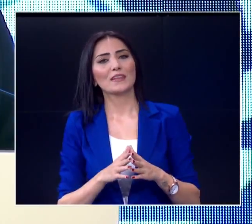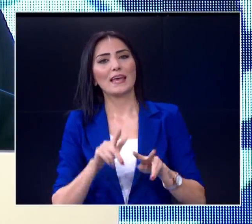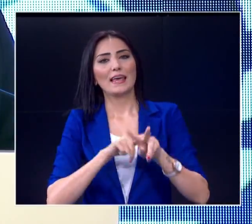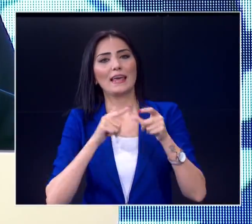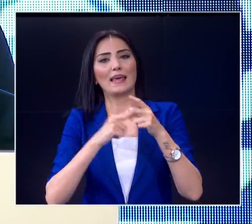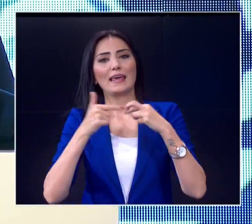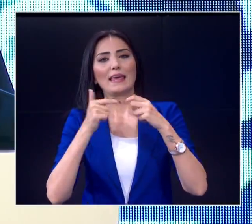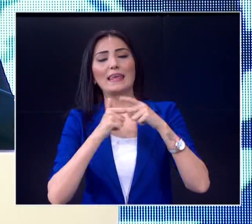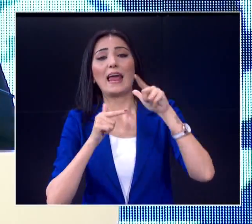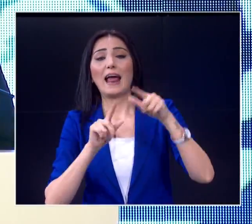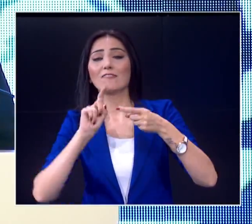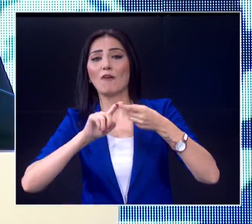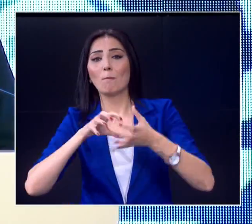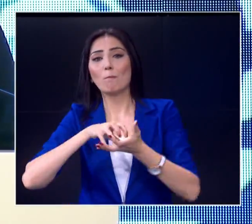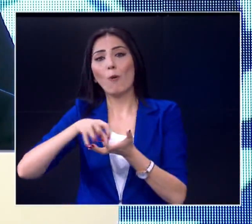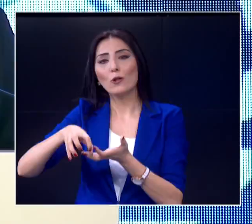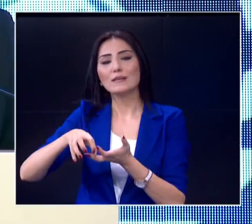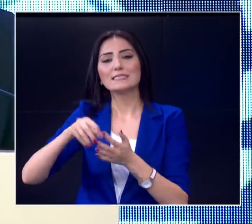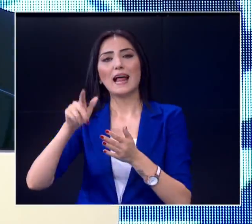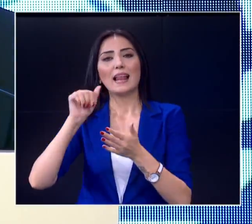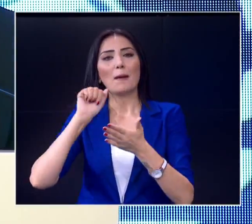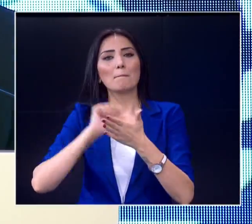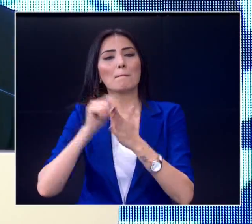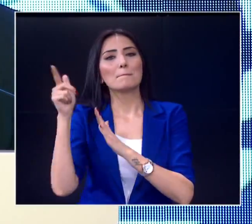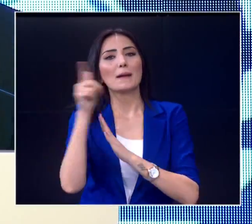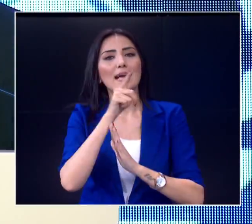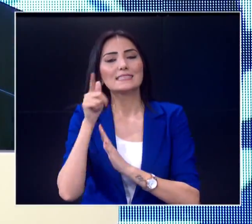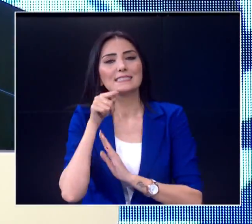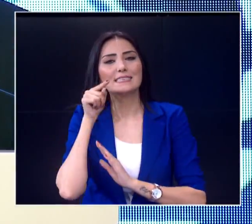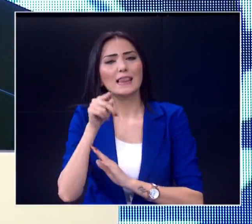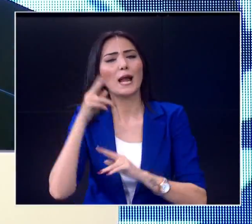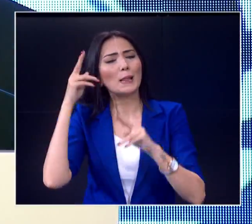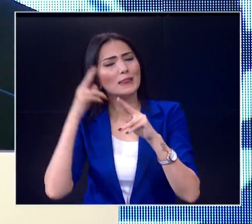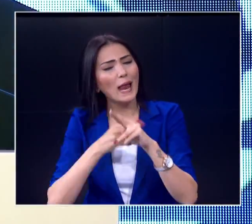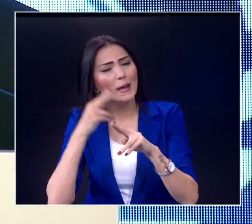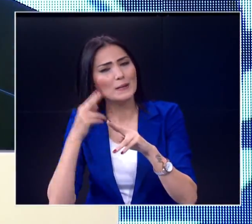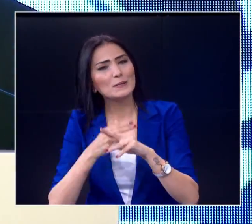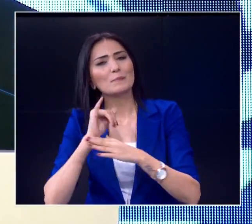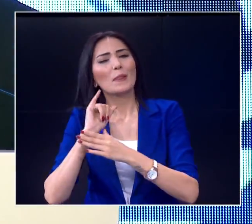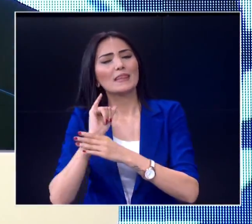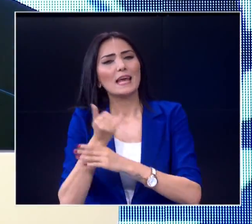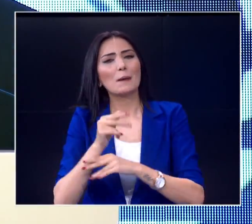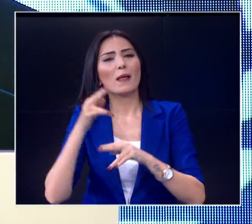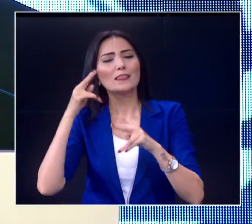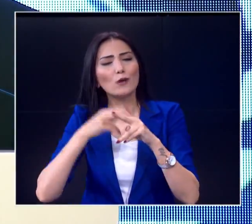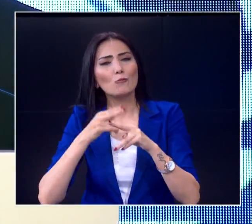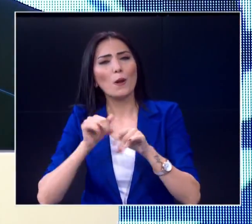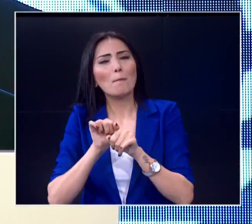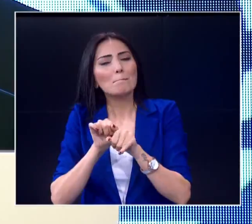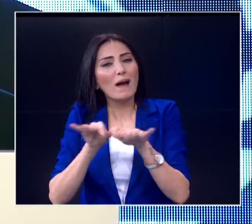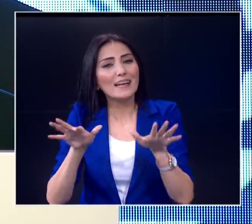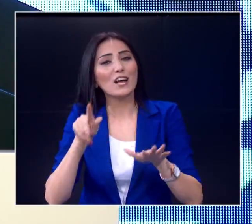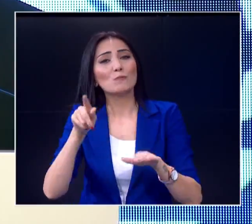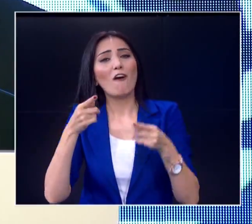Yerel ve bölgesel medya mensuplarının deneyimlerini, tecrübelerini paylaşması,